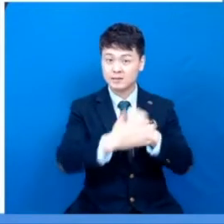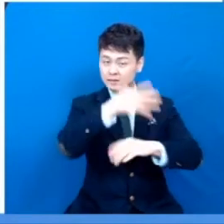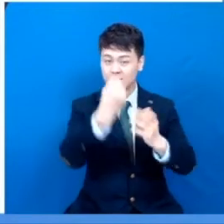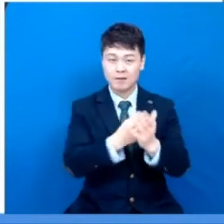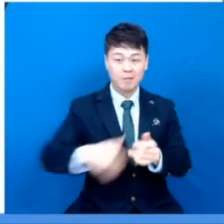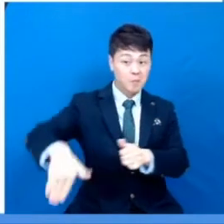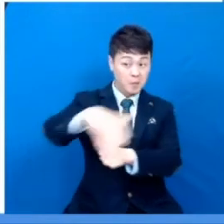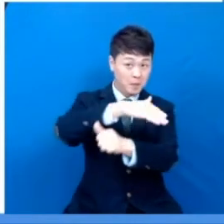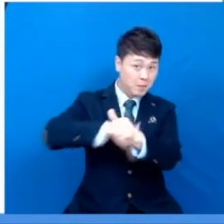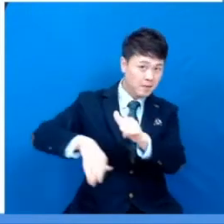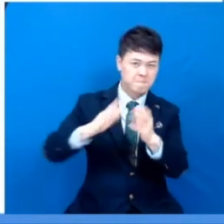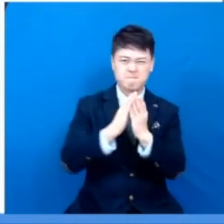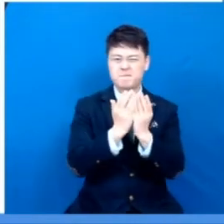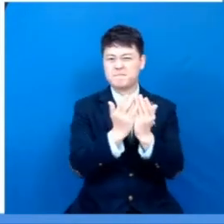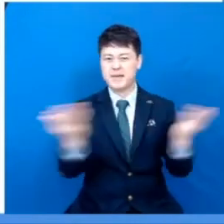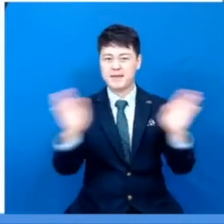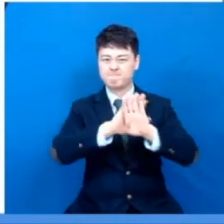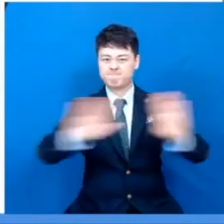시켰습니다